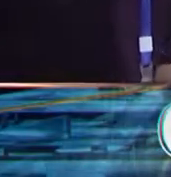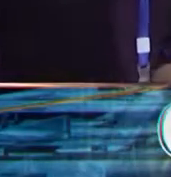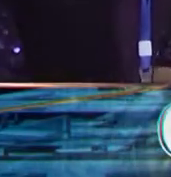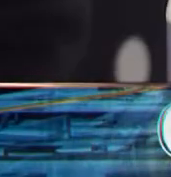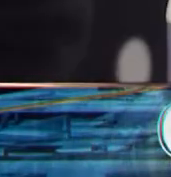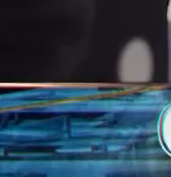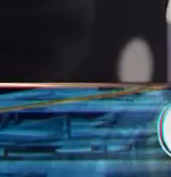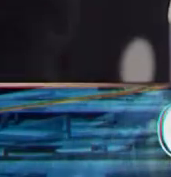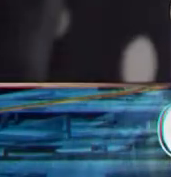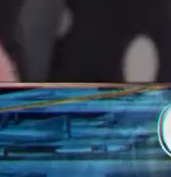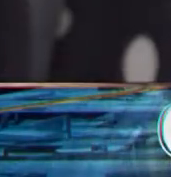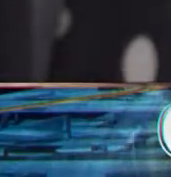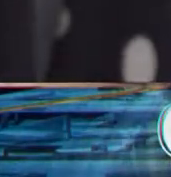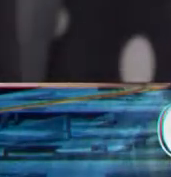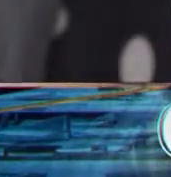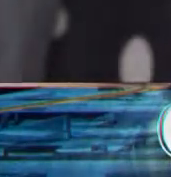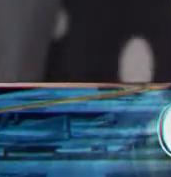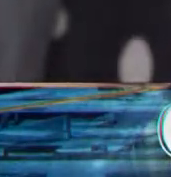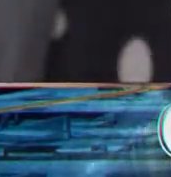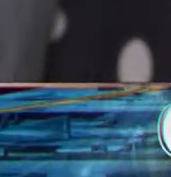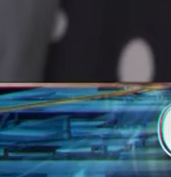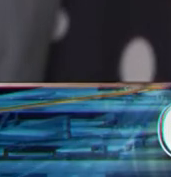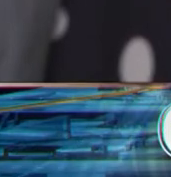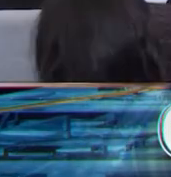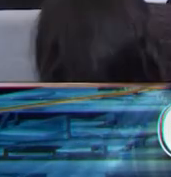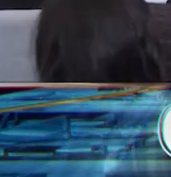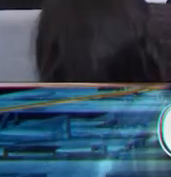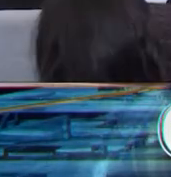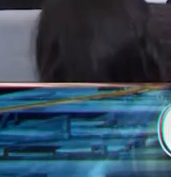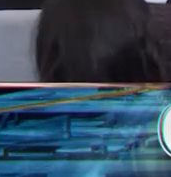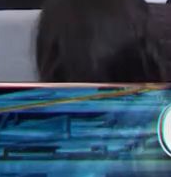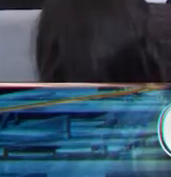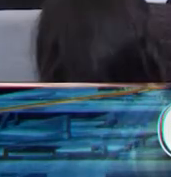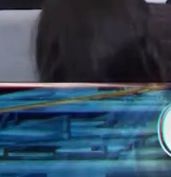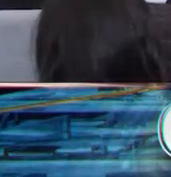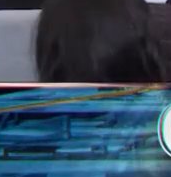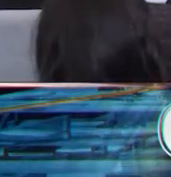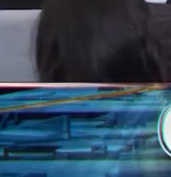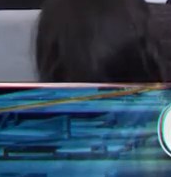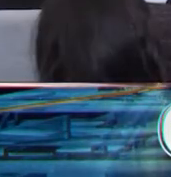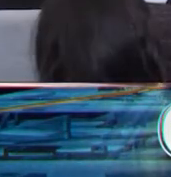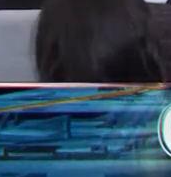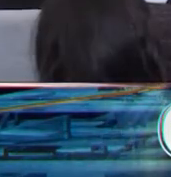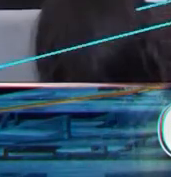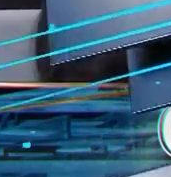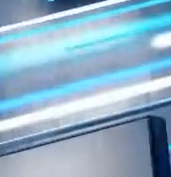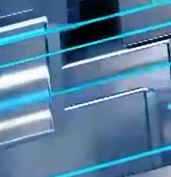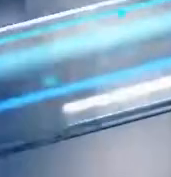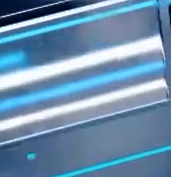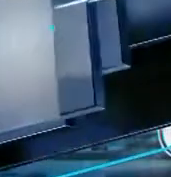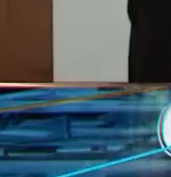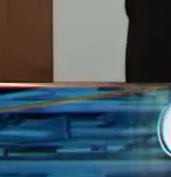заботой 189 нуждающихся ребятишек получат различную помощь из средств вырученных на благотворительном концерте